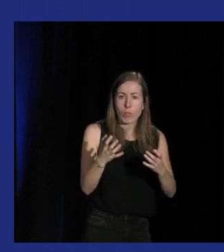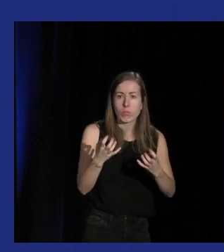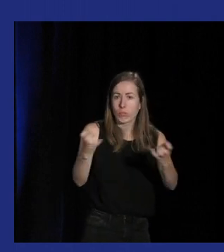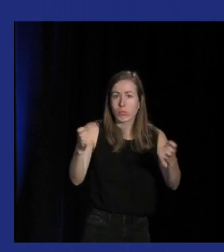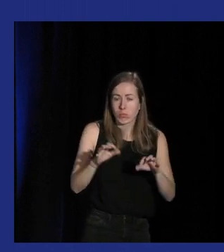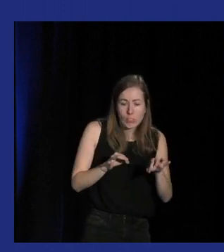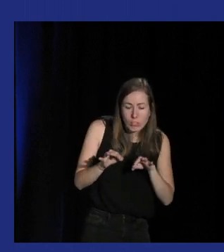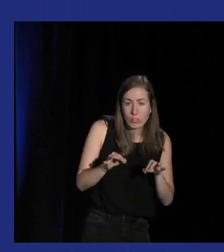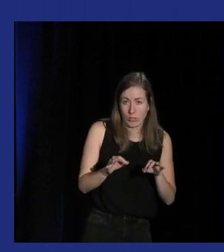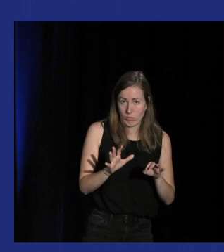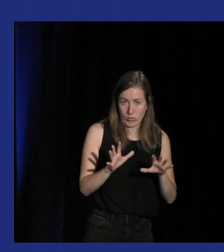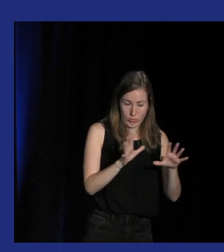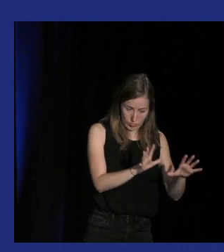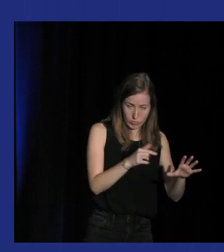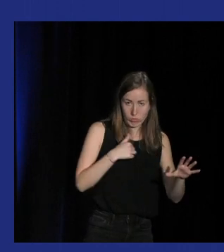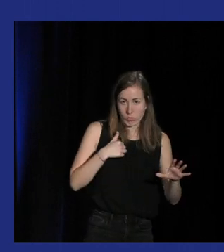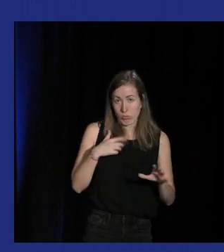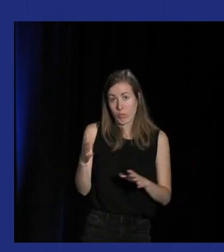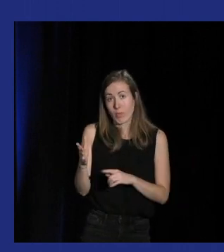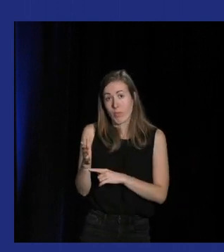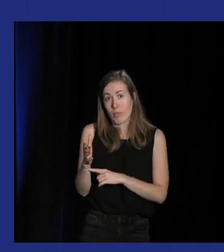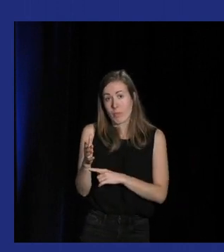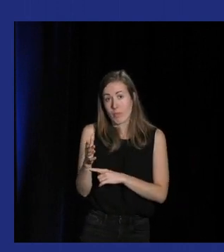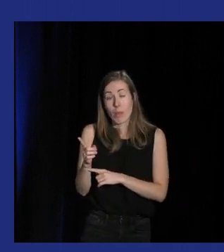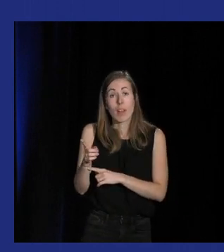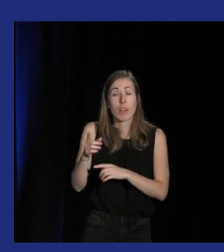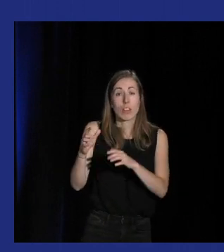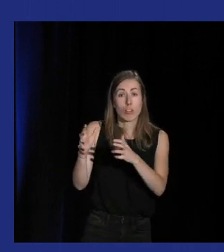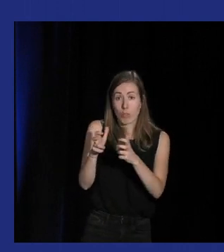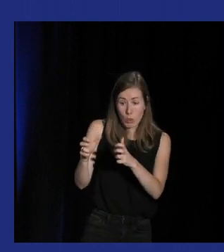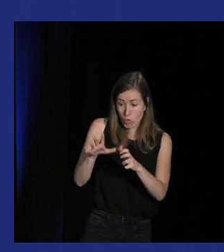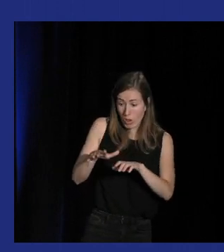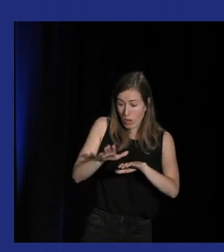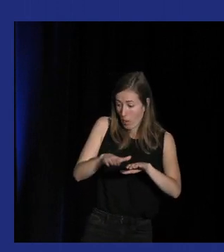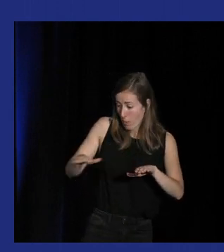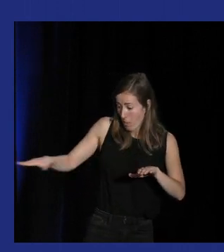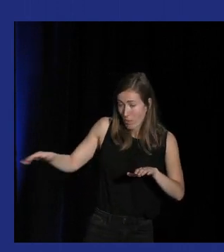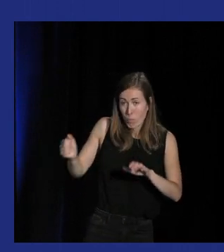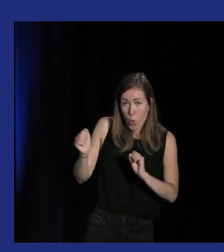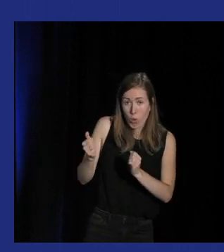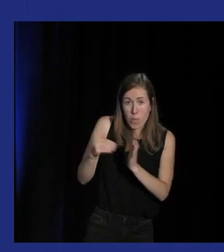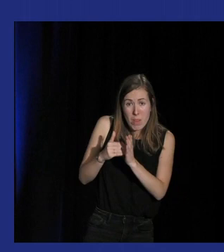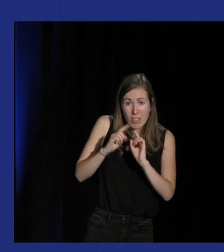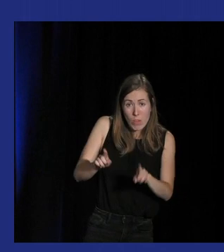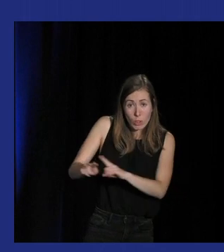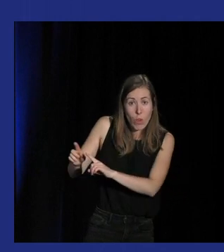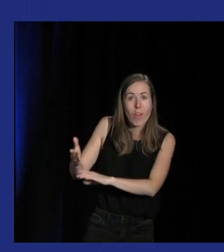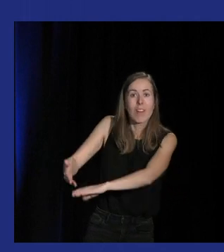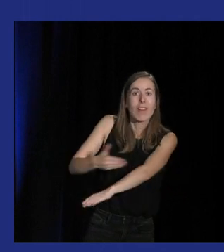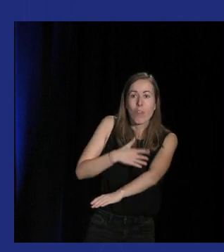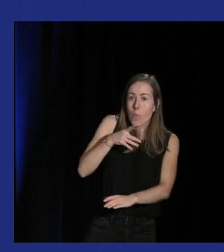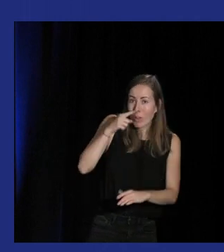bah dans le jeu vidéo vous avez un millier de table de mixage virtuel c'est et vous savez pas à l'avance qui va enfin ce que le joueur va faire donc il faut